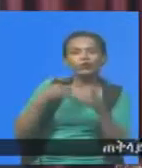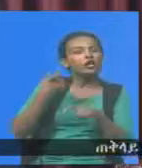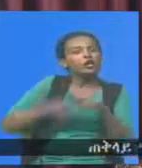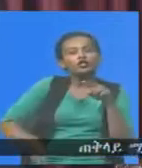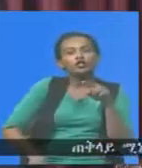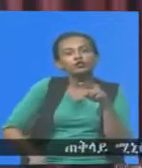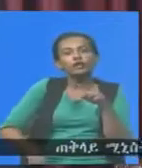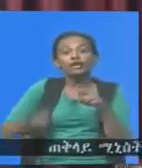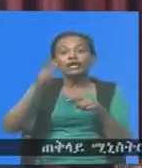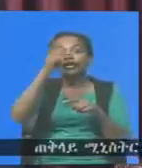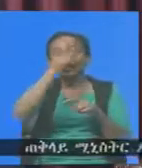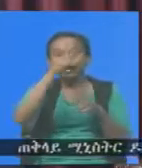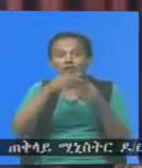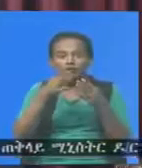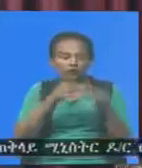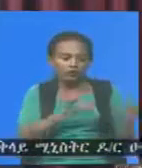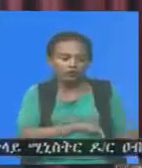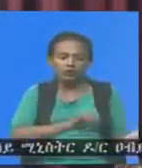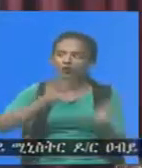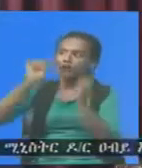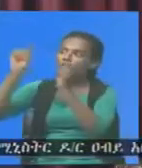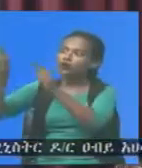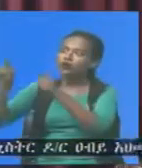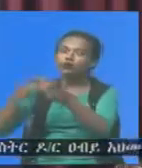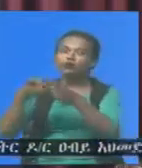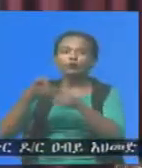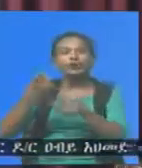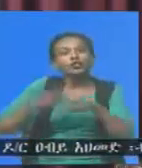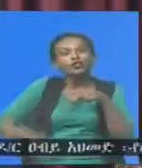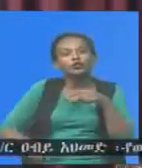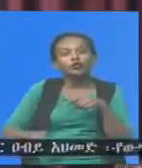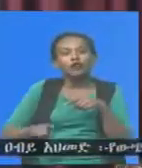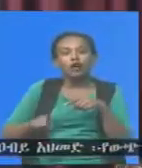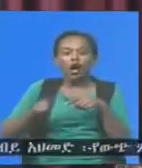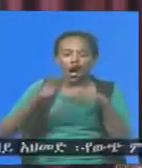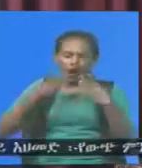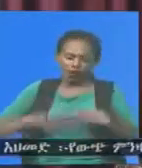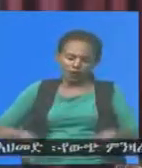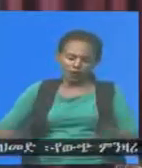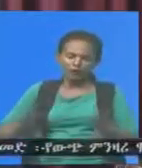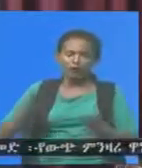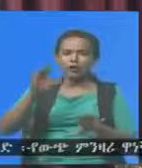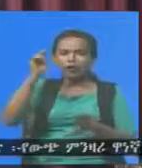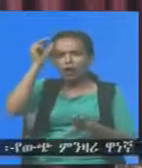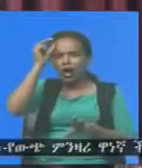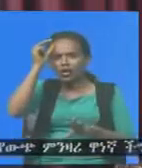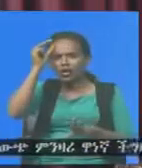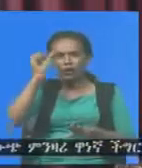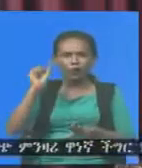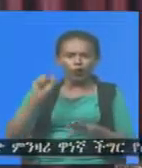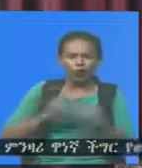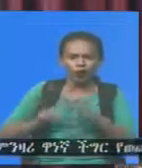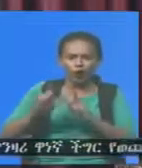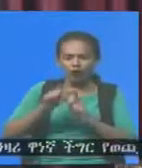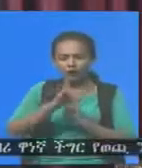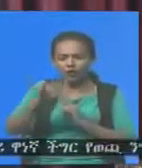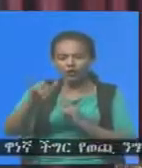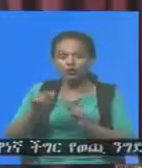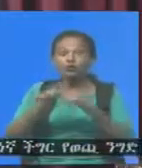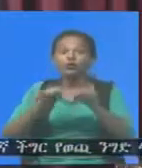ኬንያ ሲመረጥ ይሄኛው ይሄዳል። ማድረግ አይችልም። ቋንቋው፣ ባህሉ፣ አለባበሱ ሁሉ ነገር አንድ ነው። ቤተሰብ ግን ለታገኝ